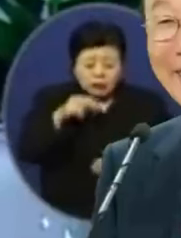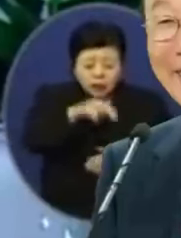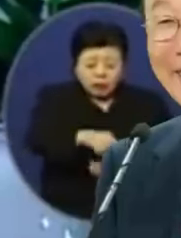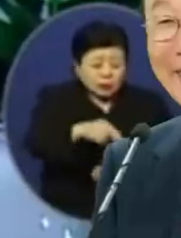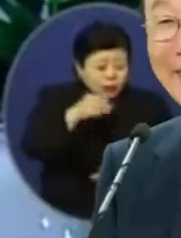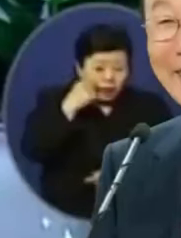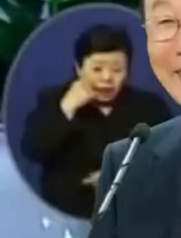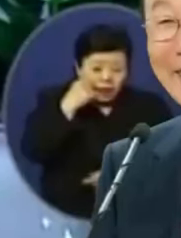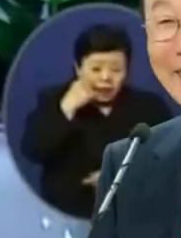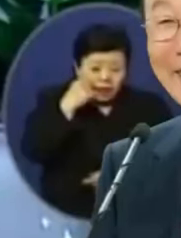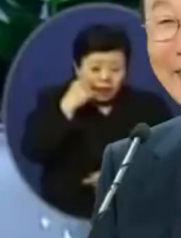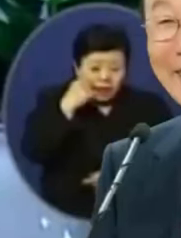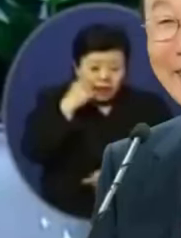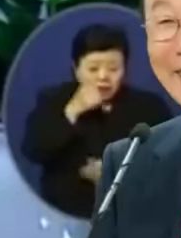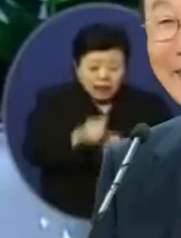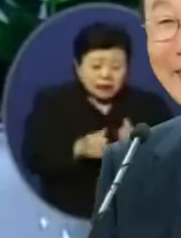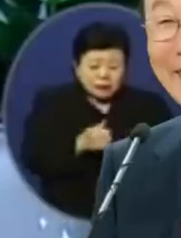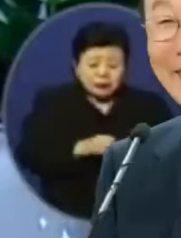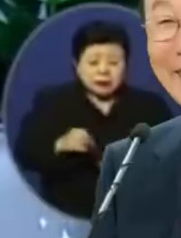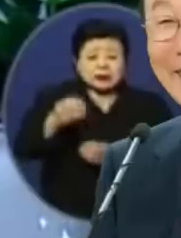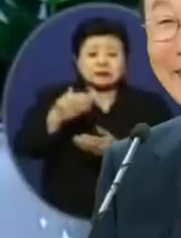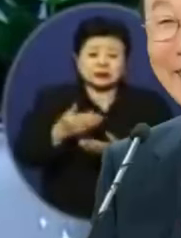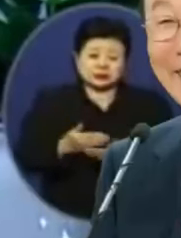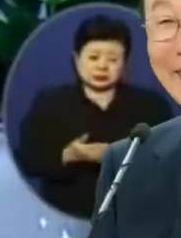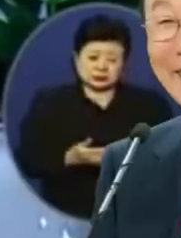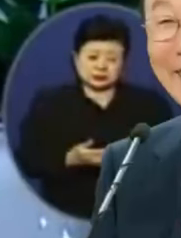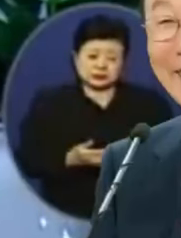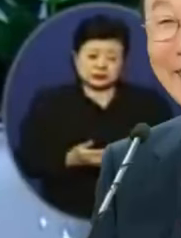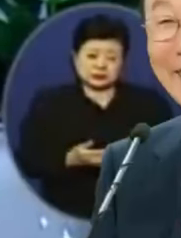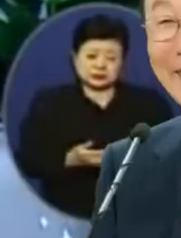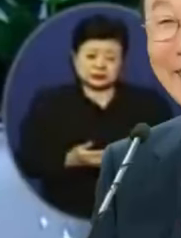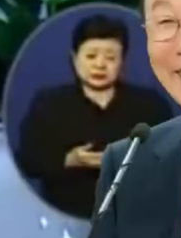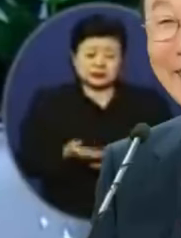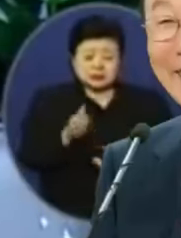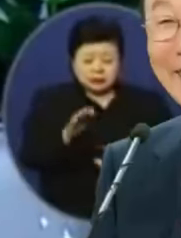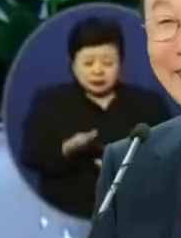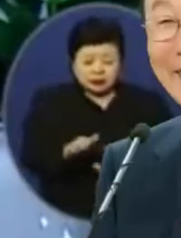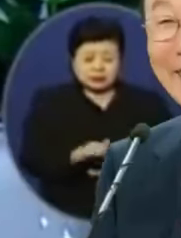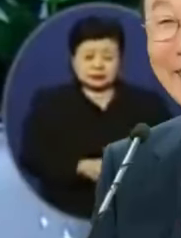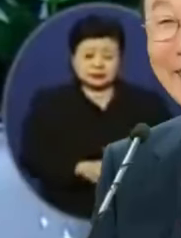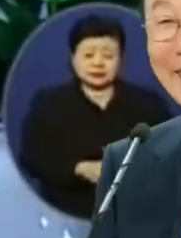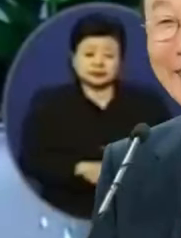없습니다. 하나님께 버림을 받았습니다. 그런데다가